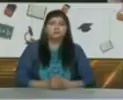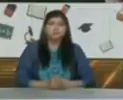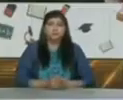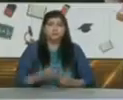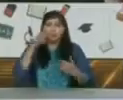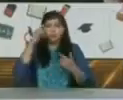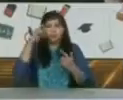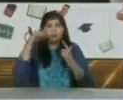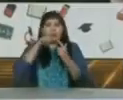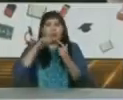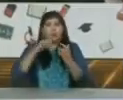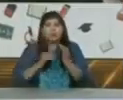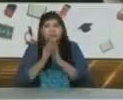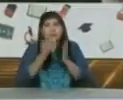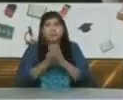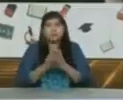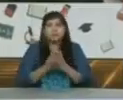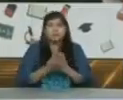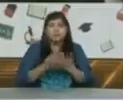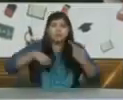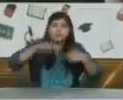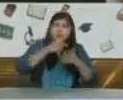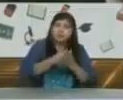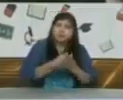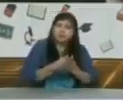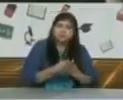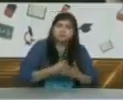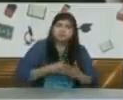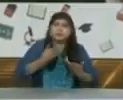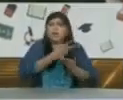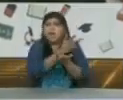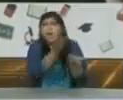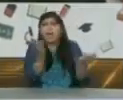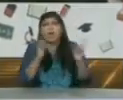बातें क्लास में सार्वजनिक तौर पर